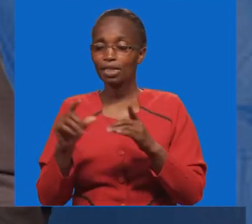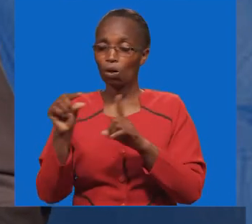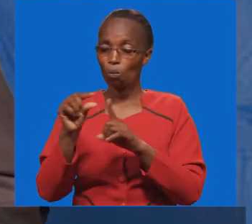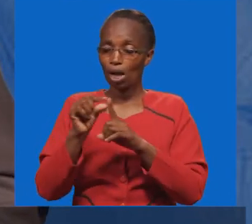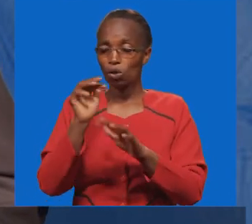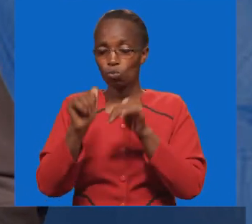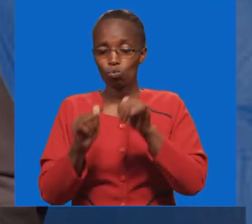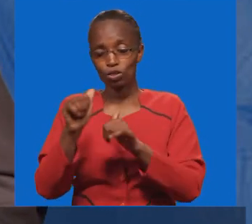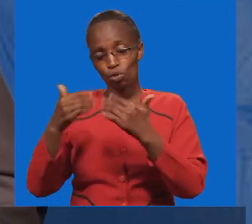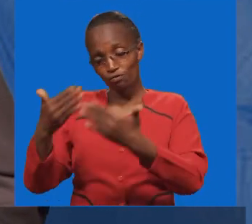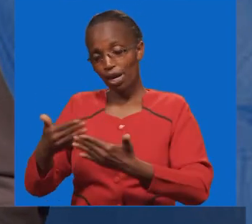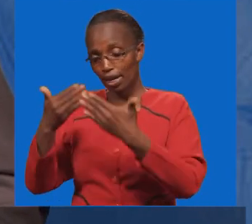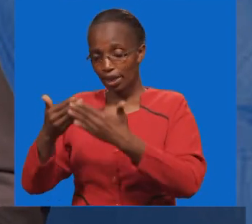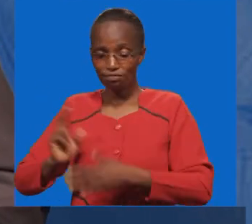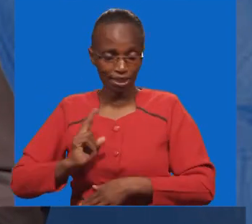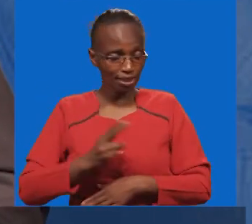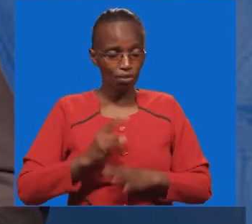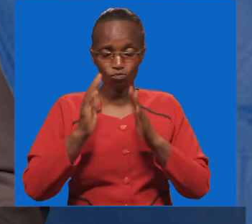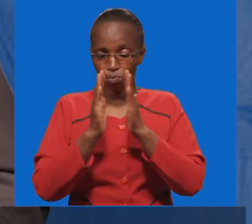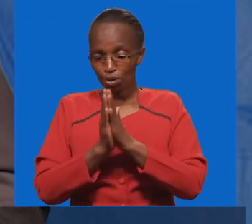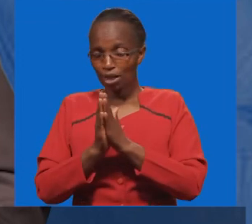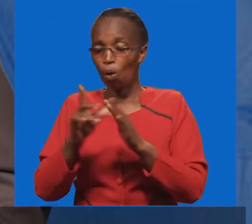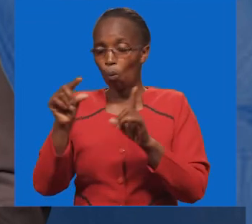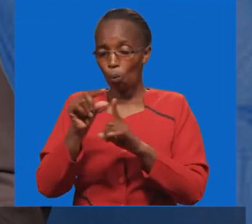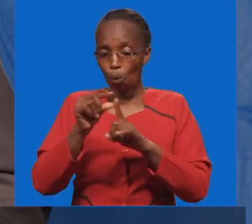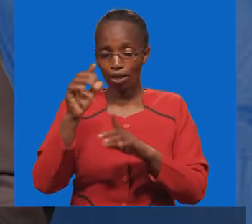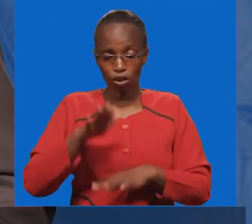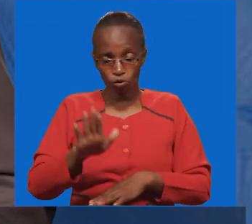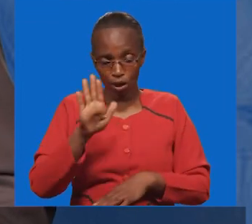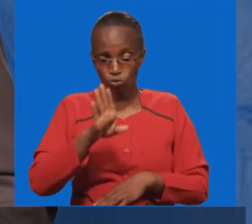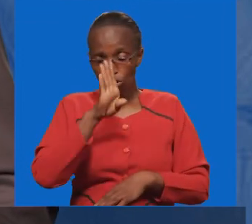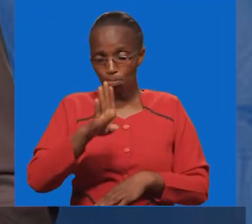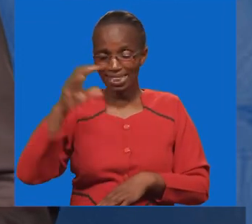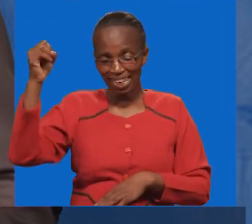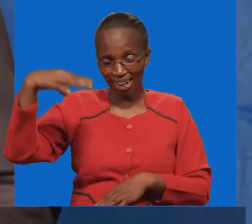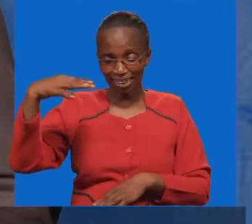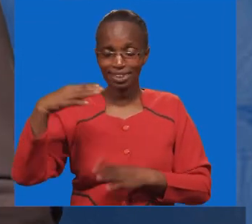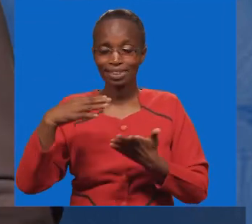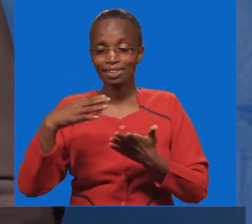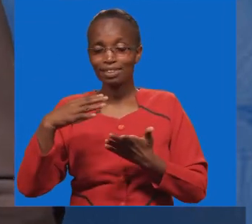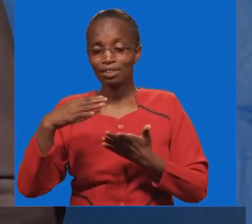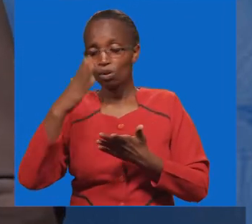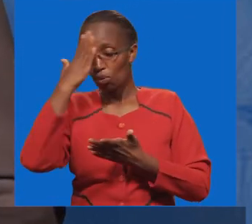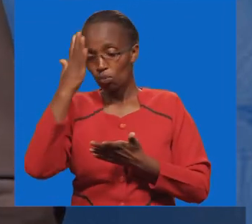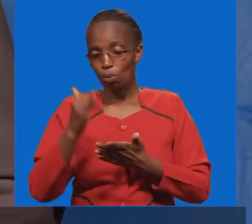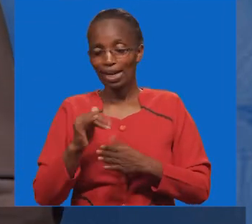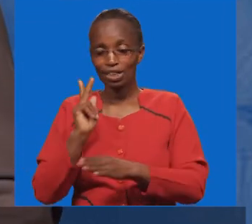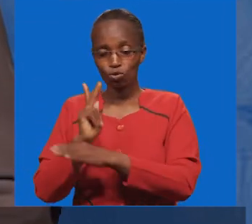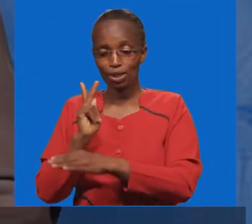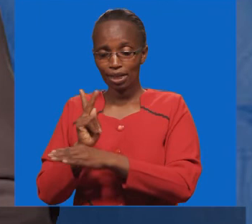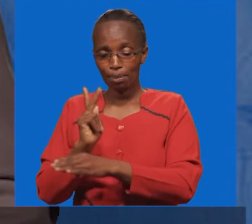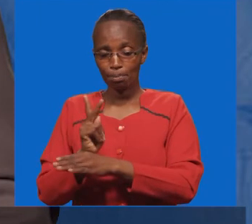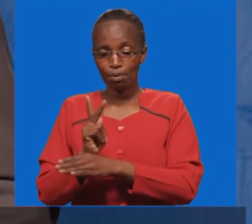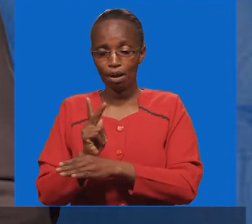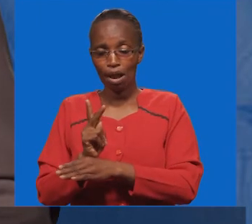na shukurani kwa ajili ya ujumbe wa leo ambao umetufikia kwa njia ambayo ni ya kifahari. Tuomba neno lako likazidi kuwa mwanga na taa kwa